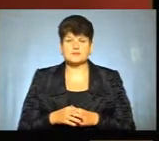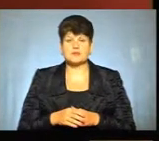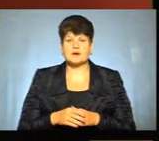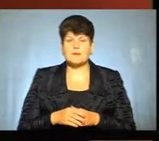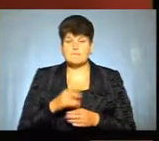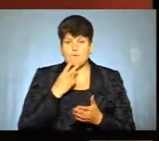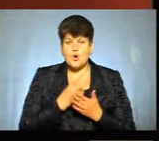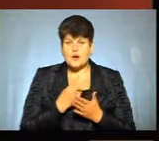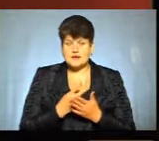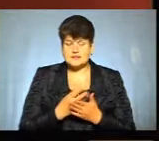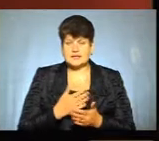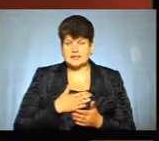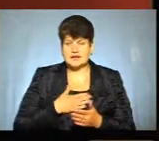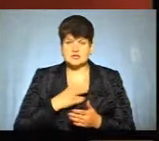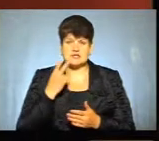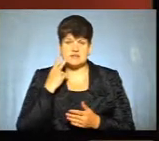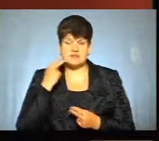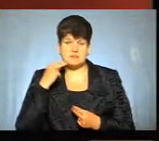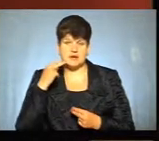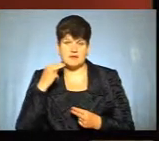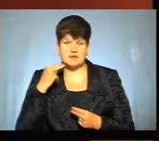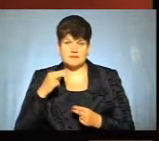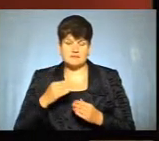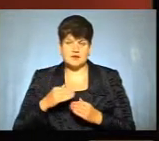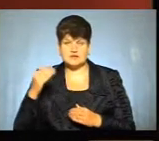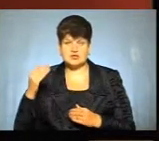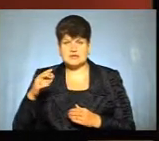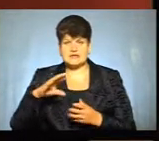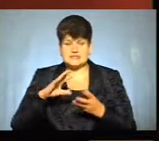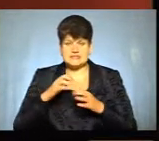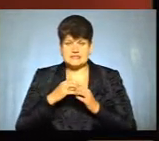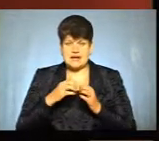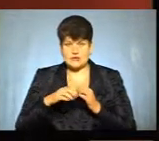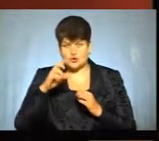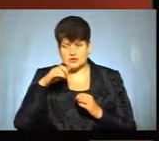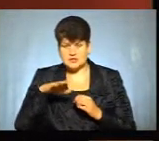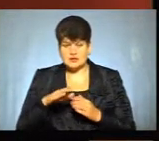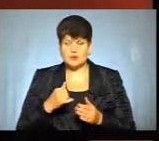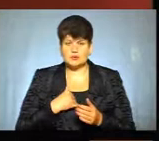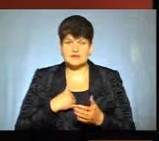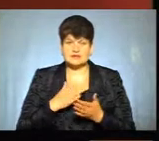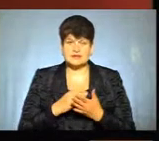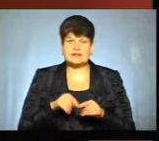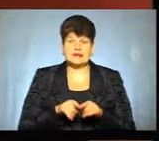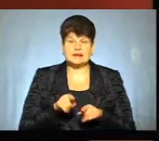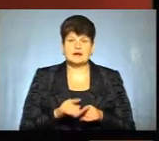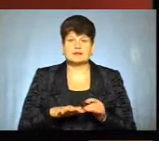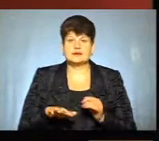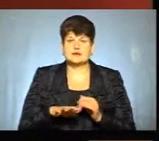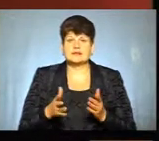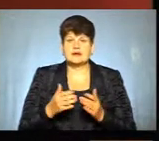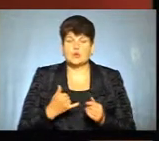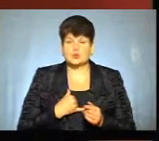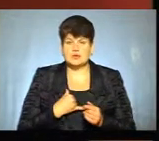Показники наші завжди перевищують середньодержавні, ну, мабуть, у нас є така екзотична територія, де у